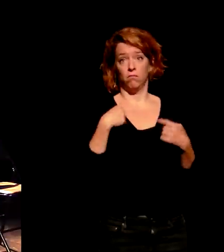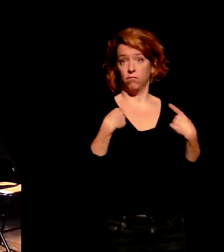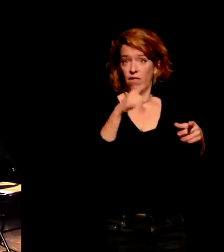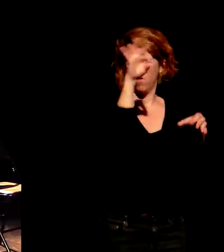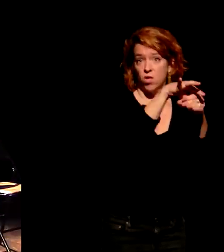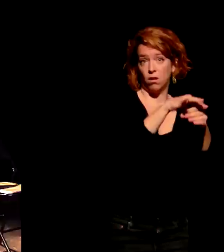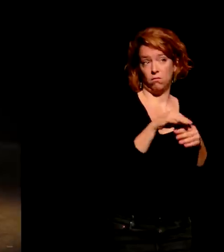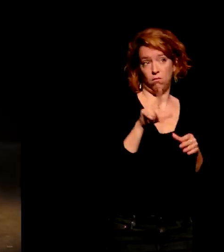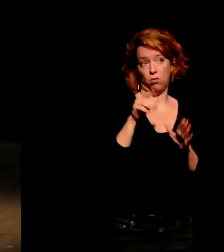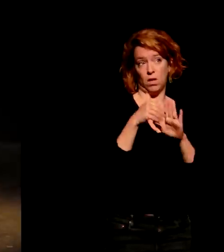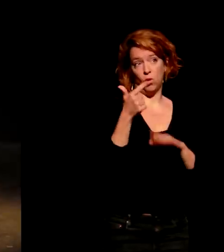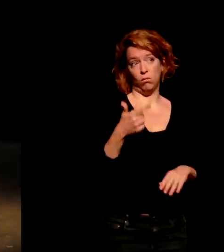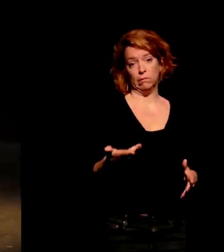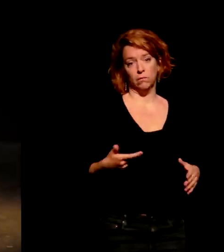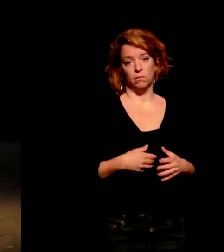en 2002.